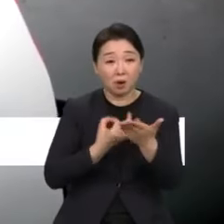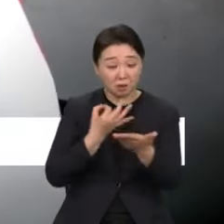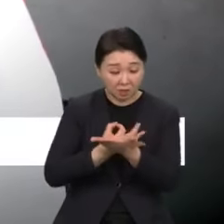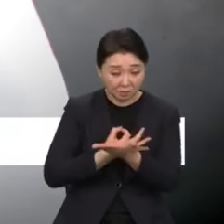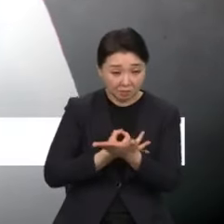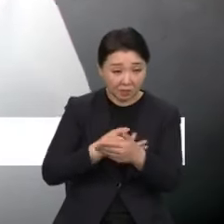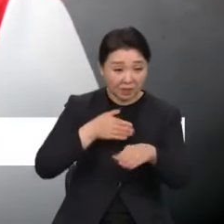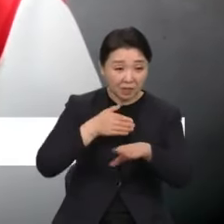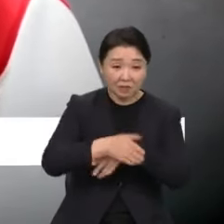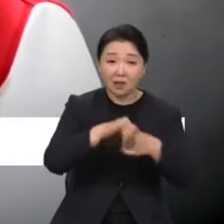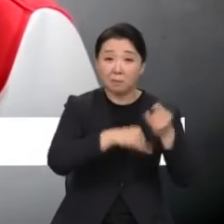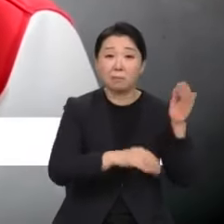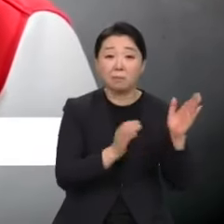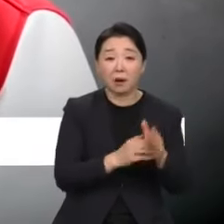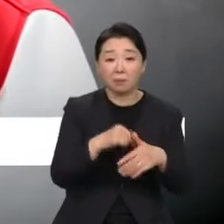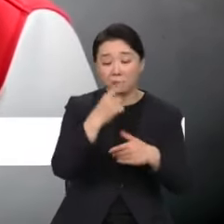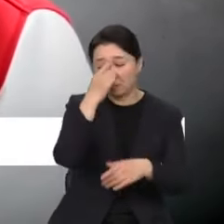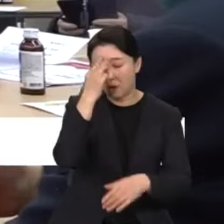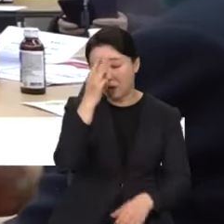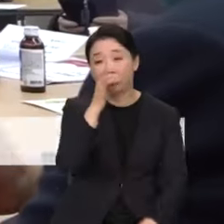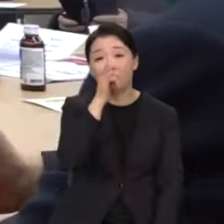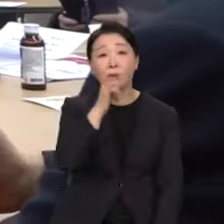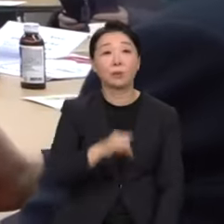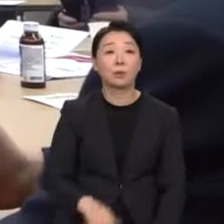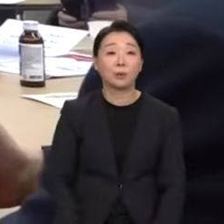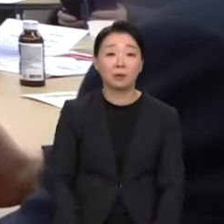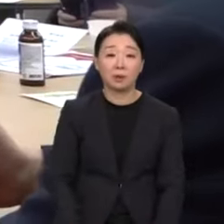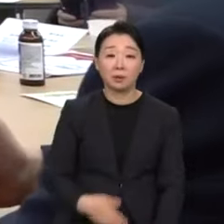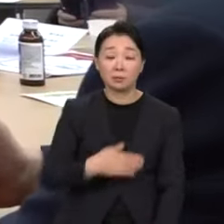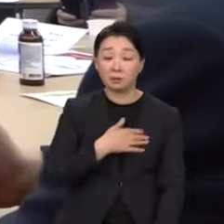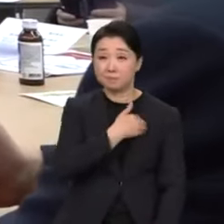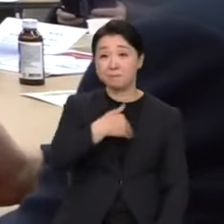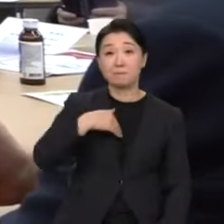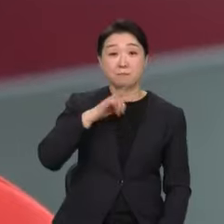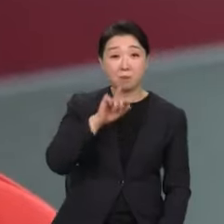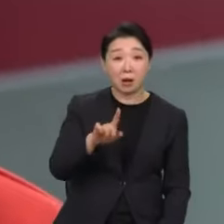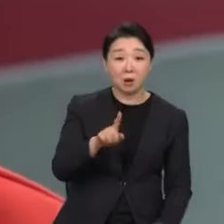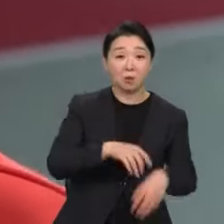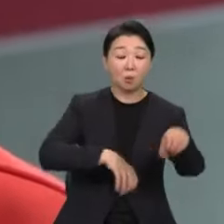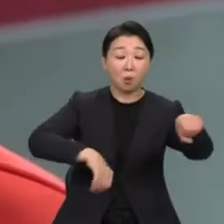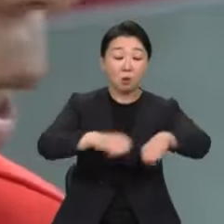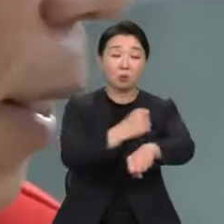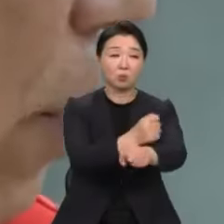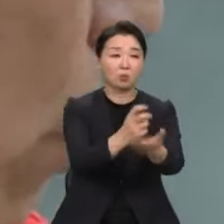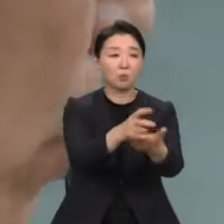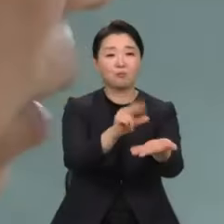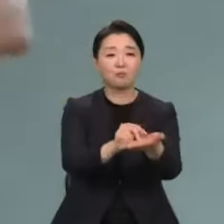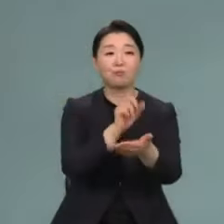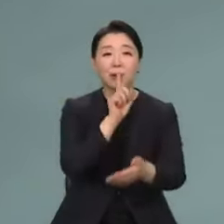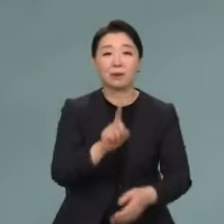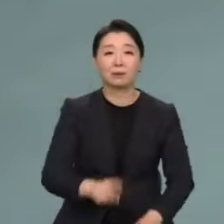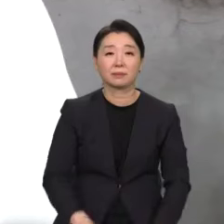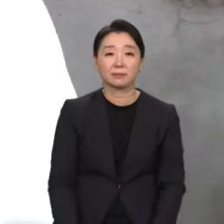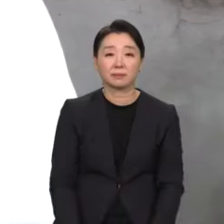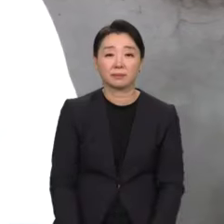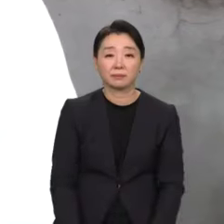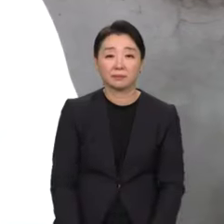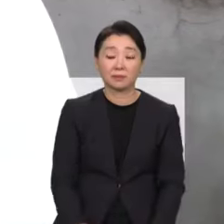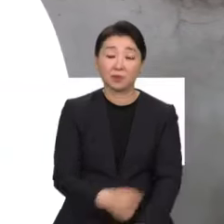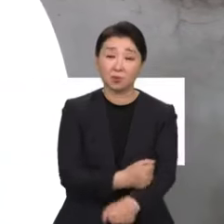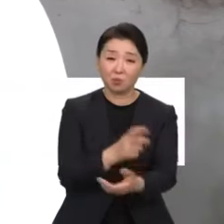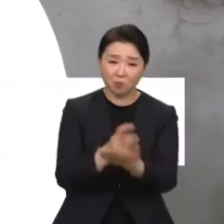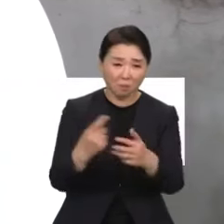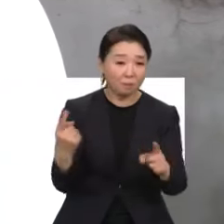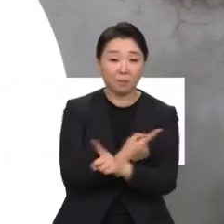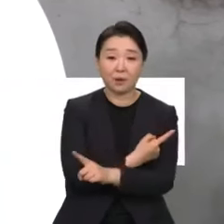이유로 다 전과 기록이 되는 거예요. 자신은 당당하다면서 오히려 노동법이 문제라고 말합니다. 노동법도